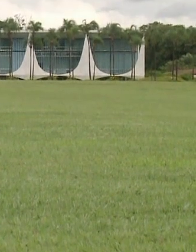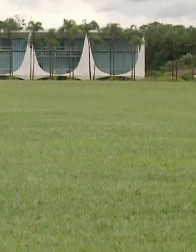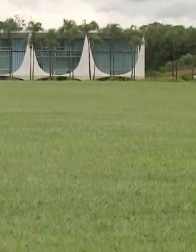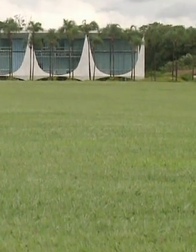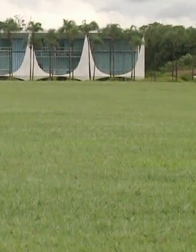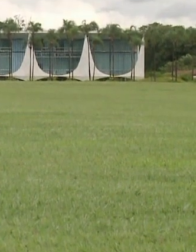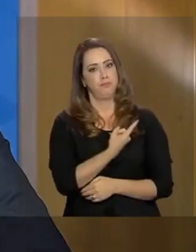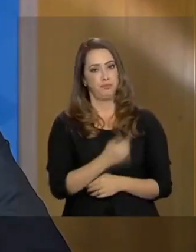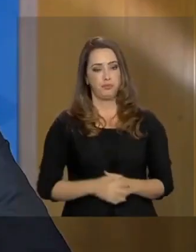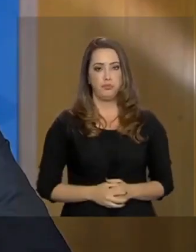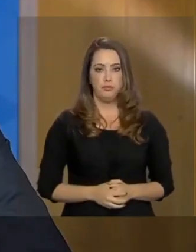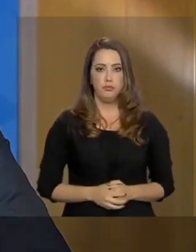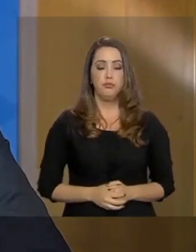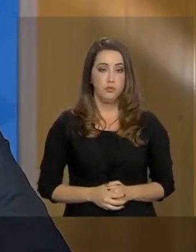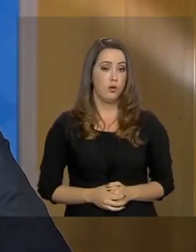du coronavirus.